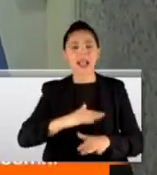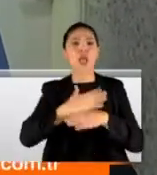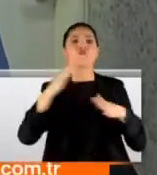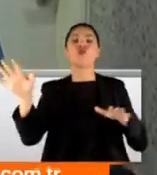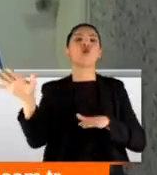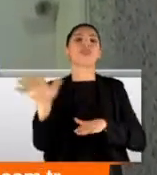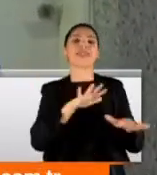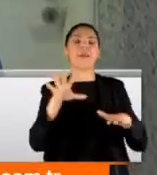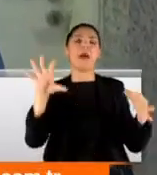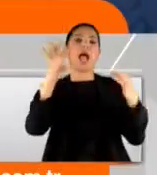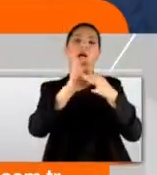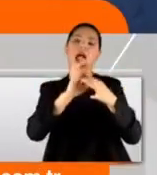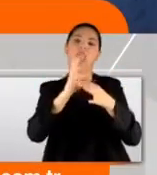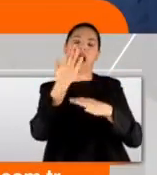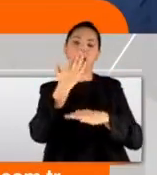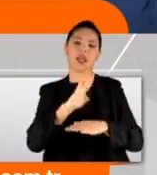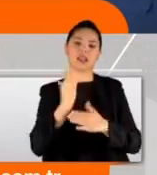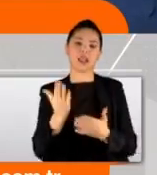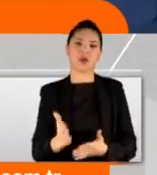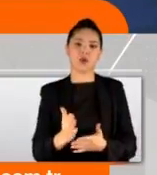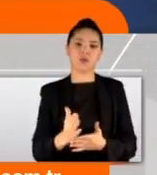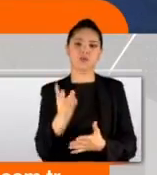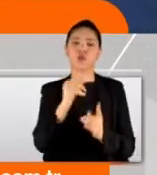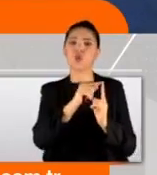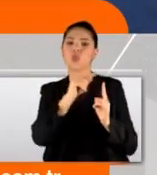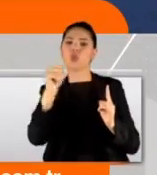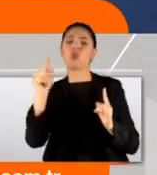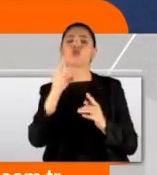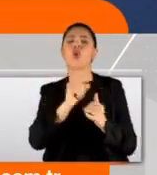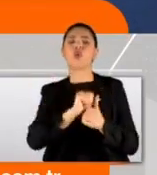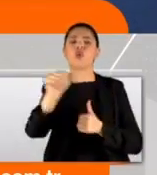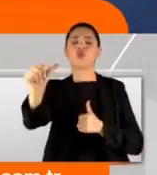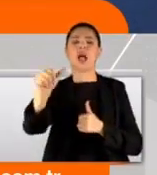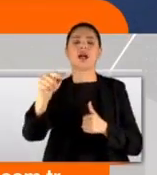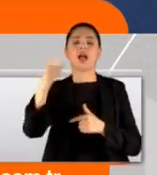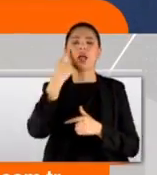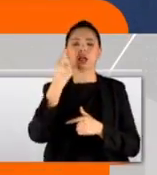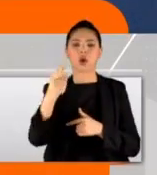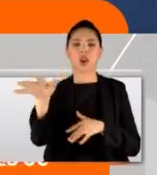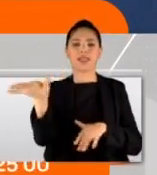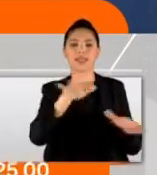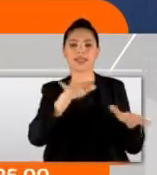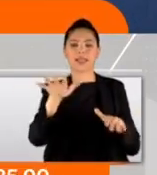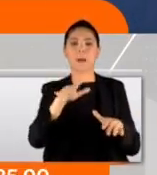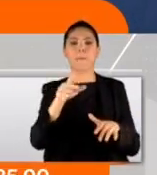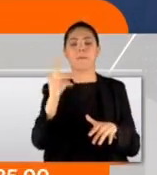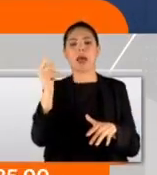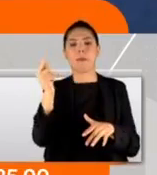depreme bir etkisi olamaz. Çok uzun bir, uzak bir mesafede. Deprem dalgaları